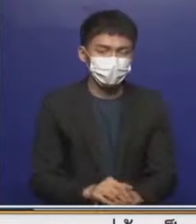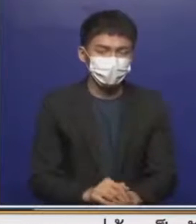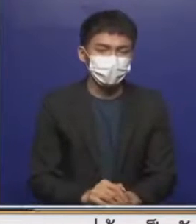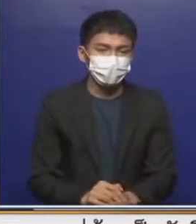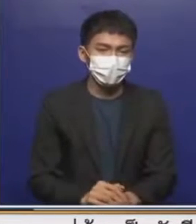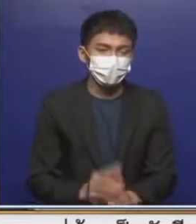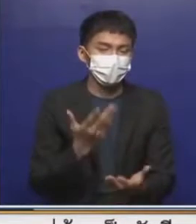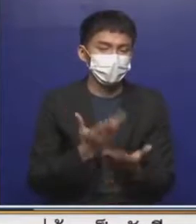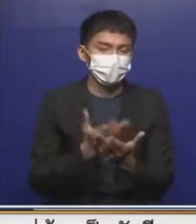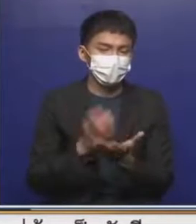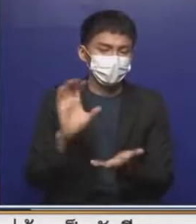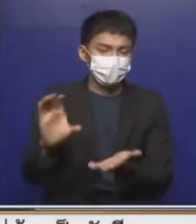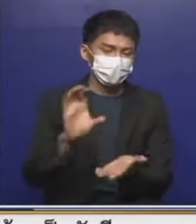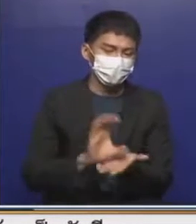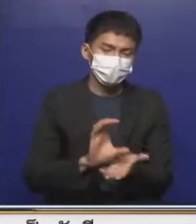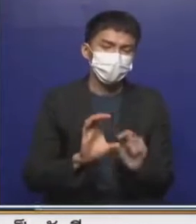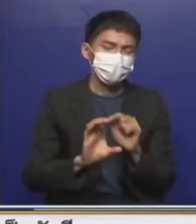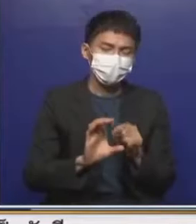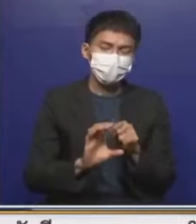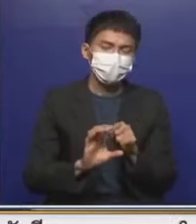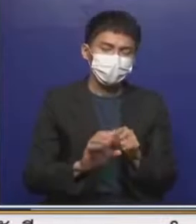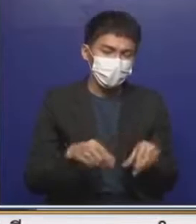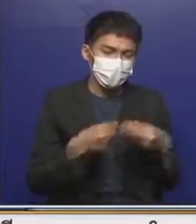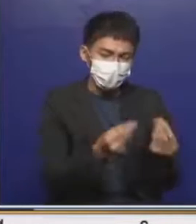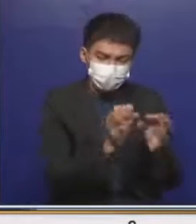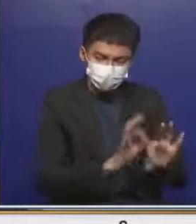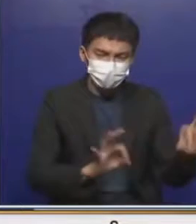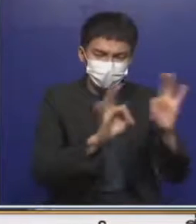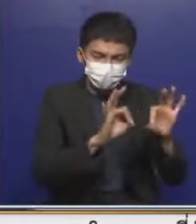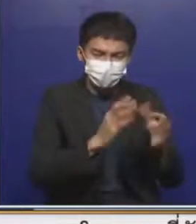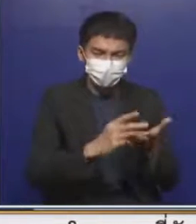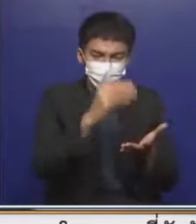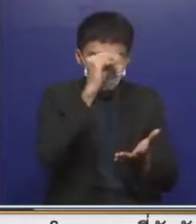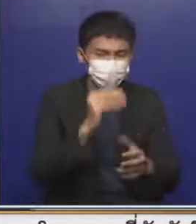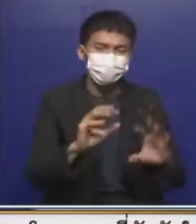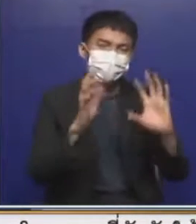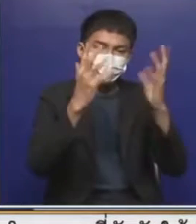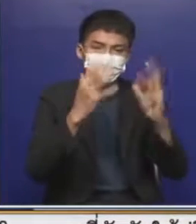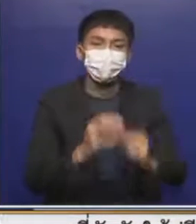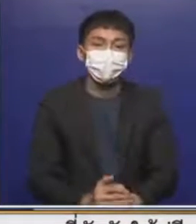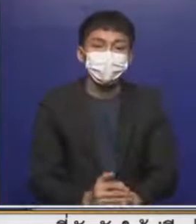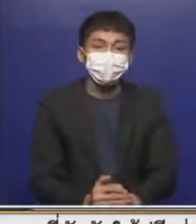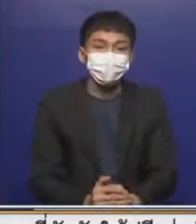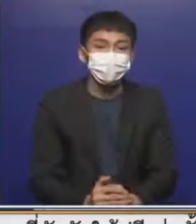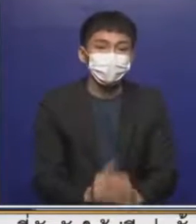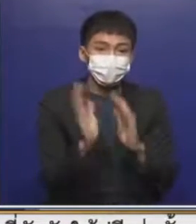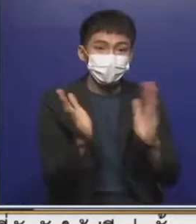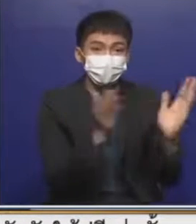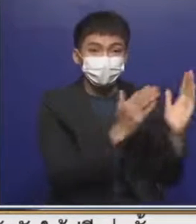ไม่ไดให้ความสำคักับอนาคตของชาิเลยสลายถัไปครั